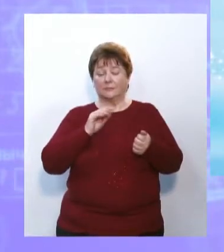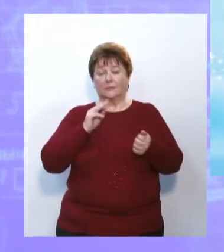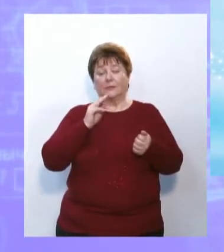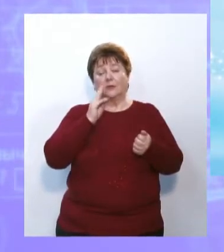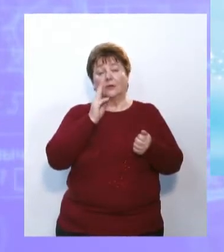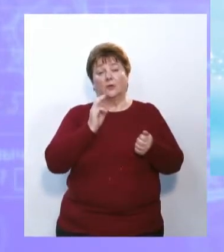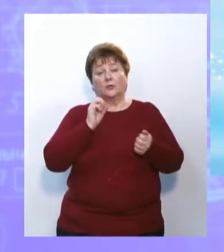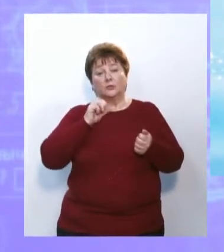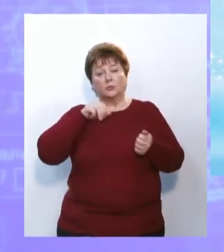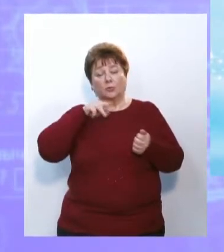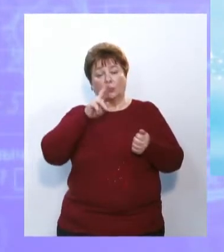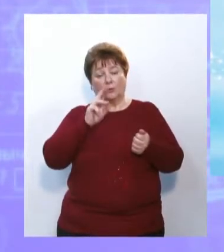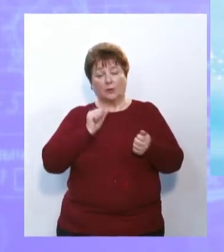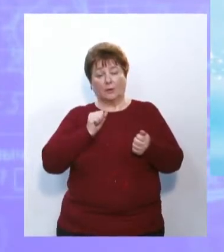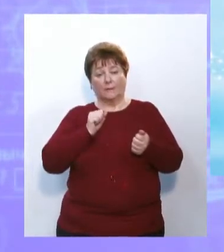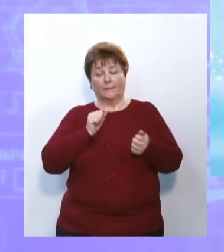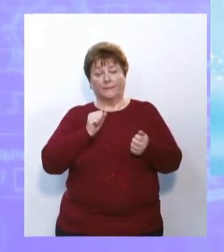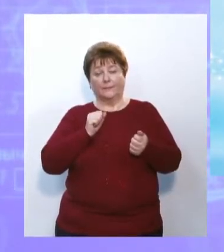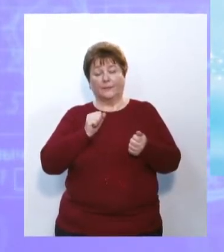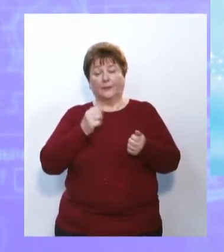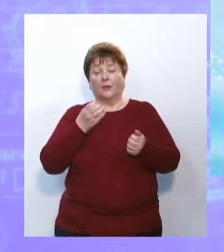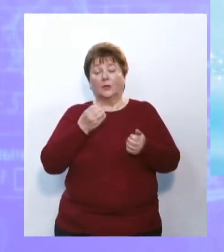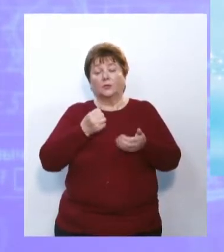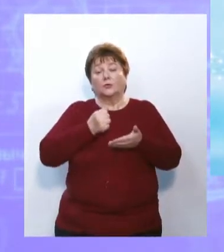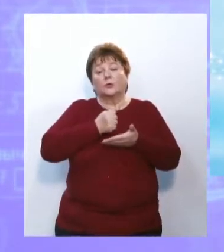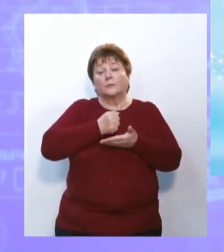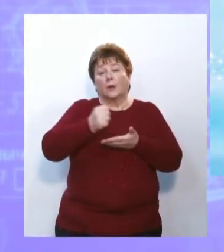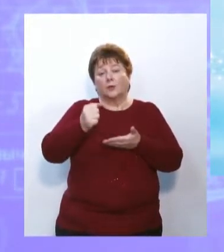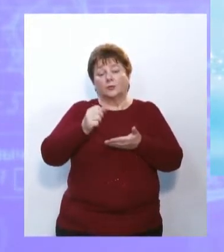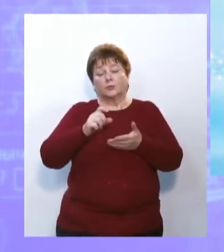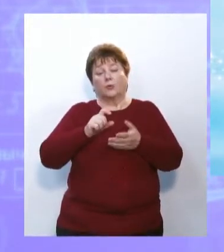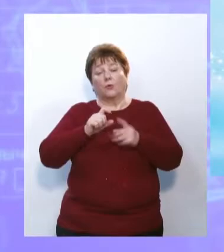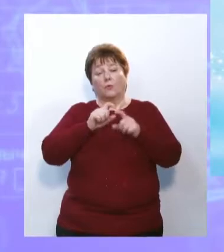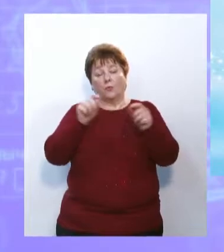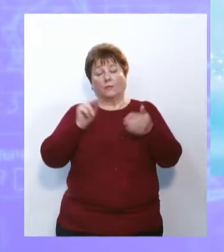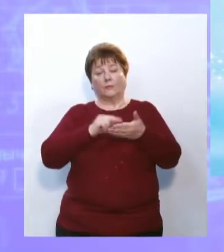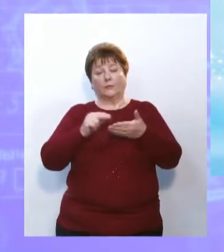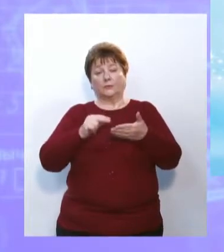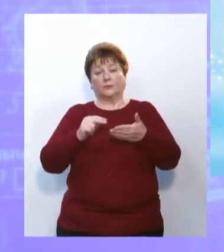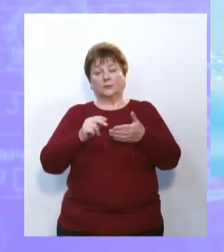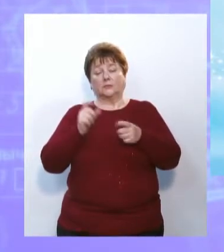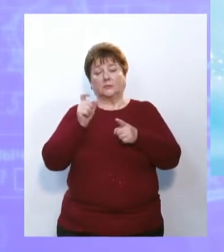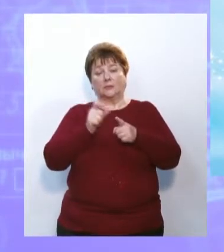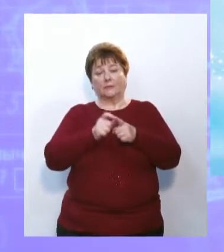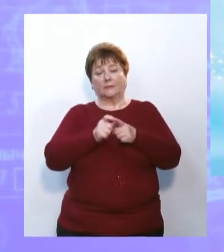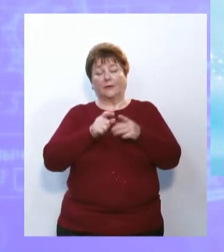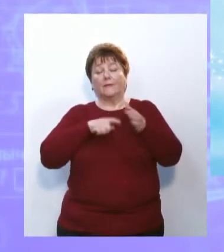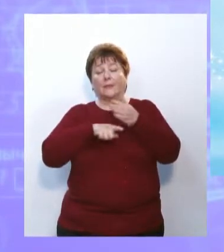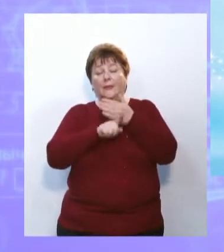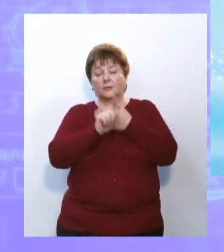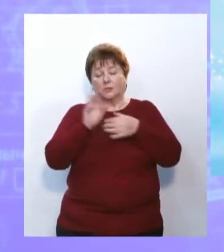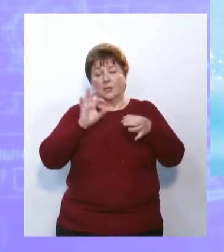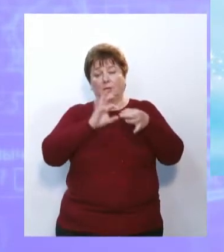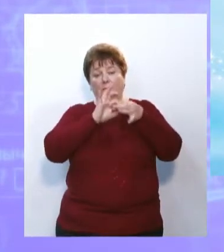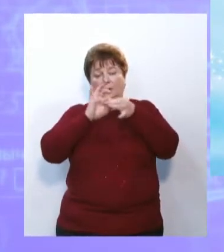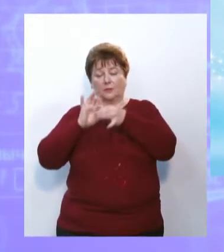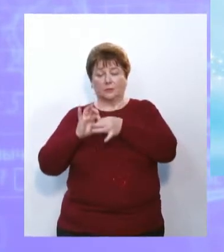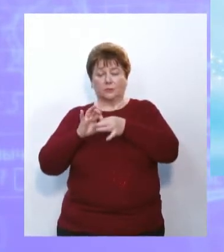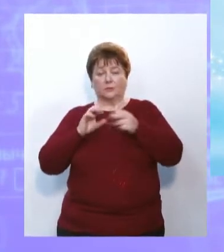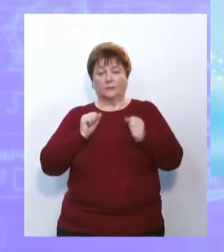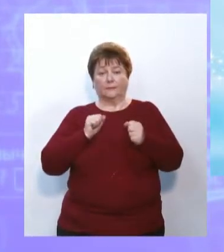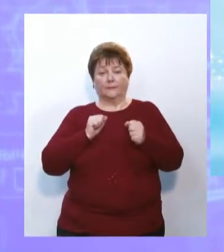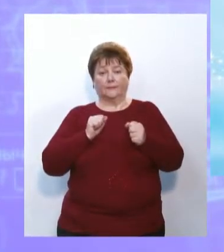щетка. Еще с большой буквы пишутся слова в начале предложения.